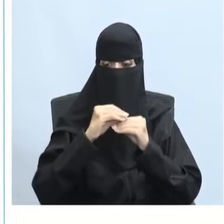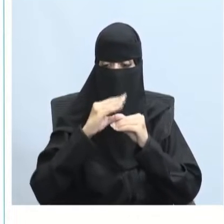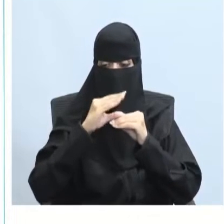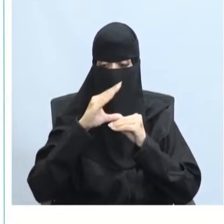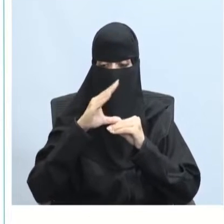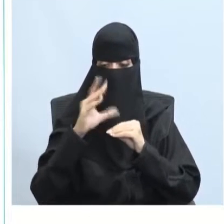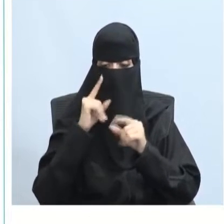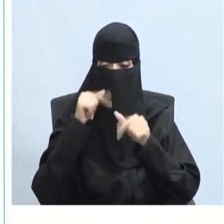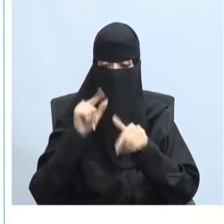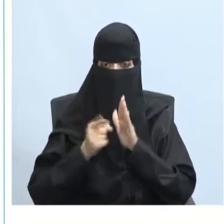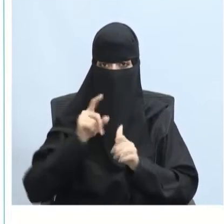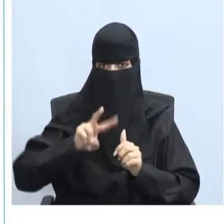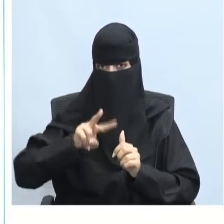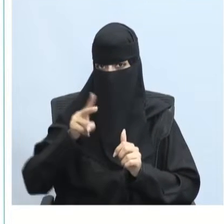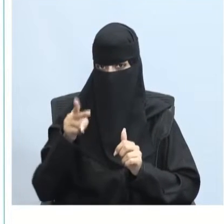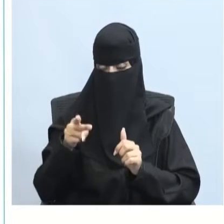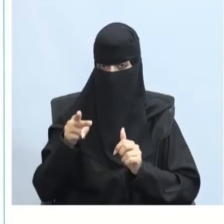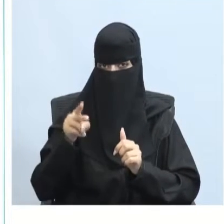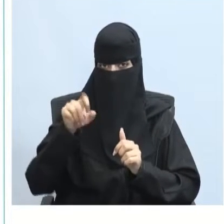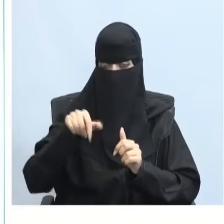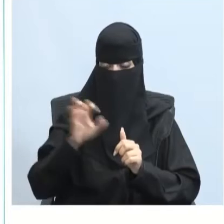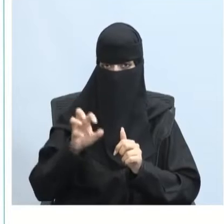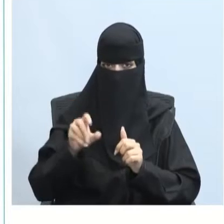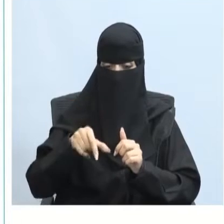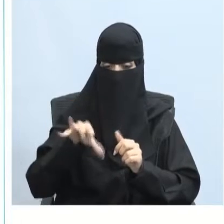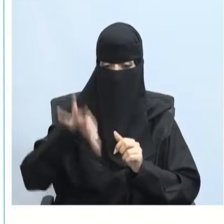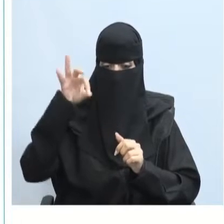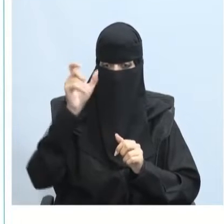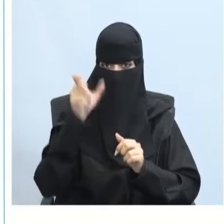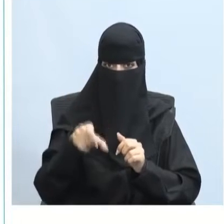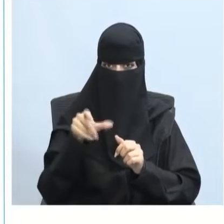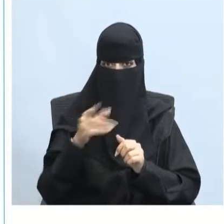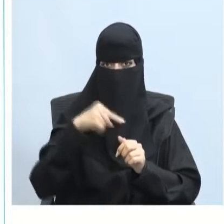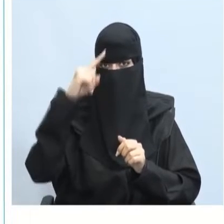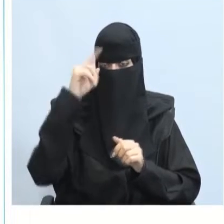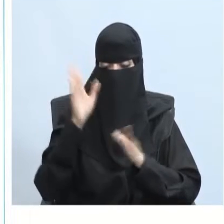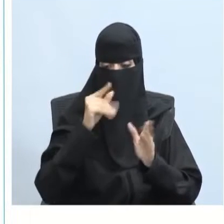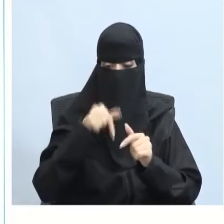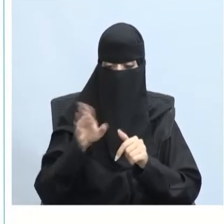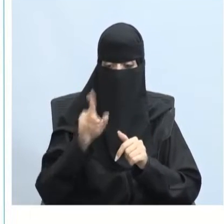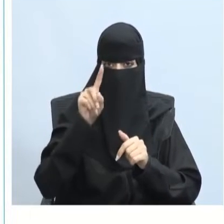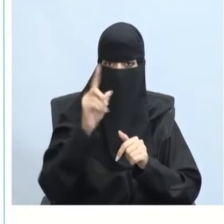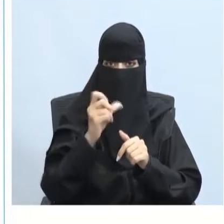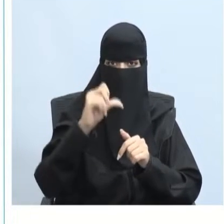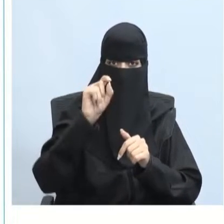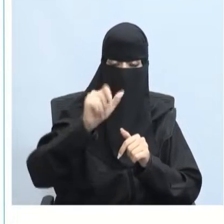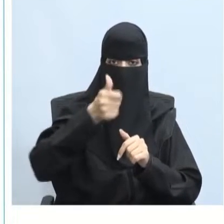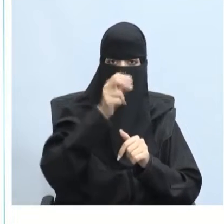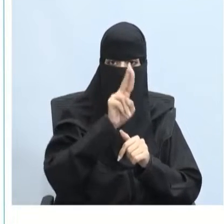بالضغط بزر الفع الايمن على مهمه على مهمه من القائمه على سبيل المثال بروفات